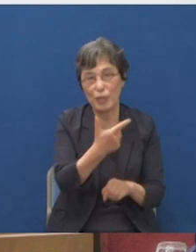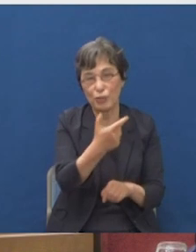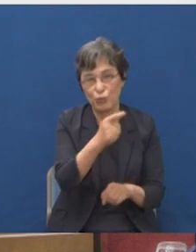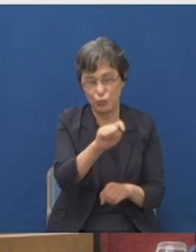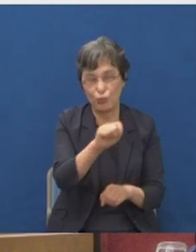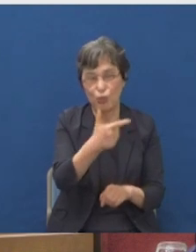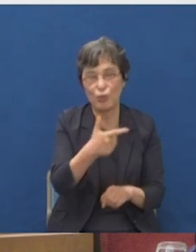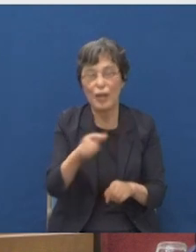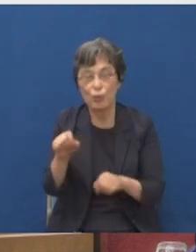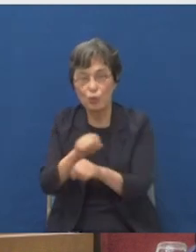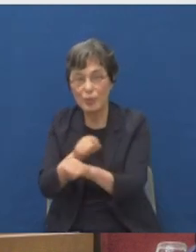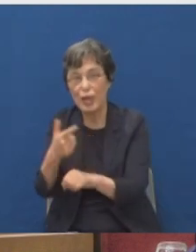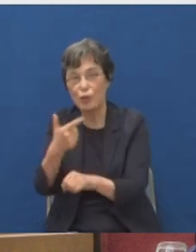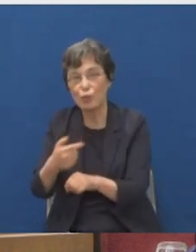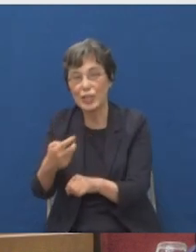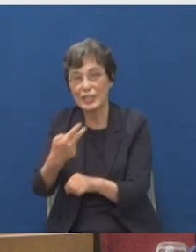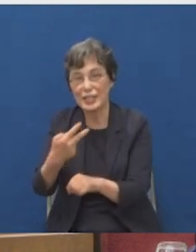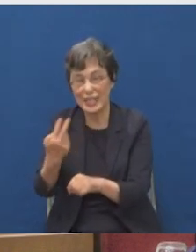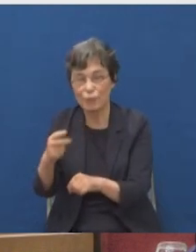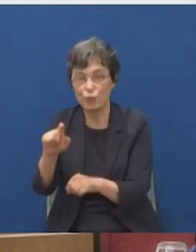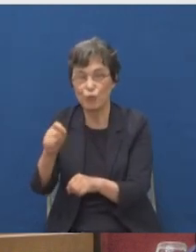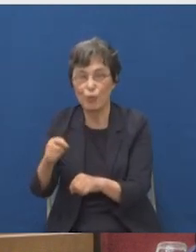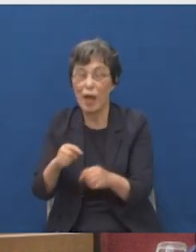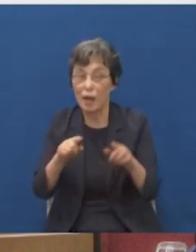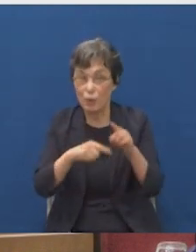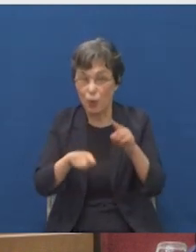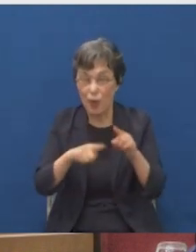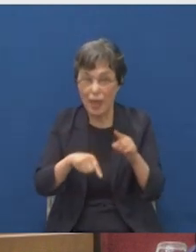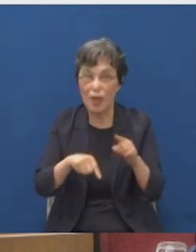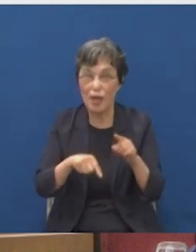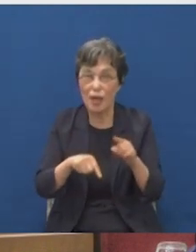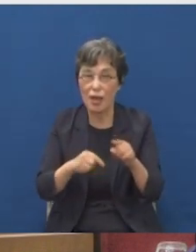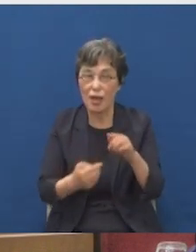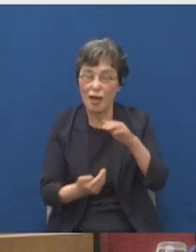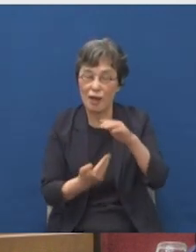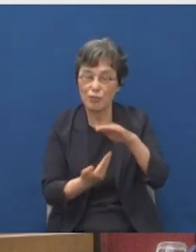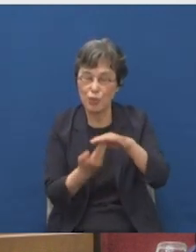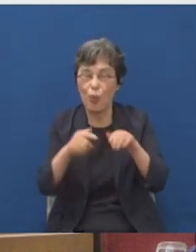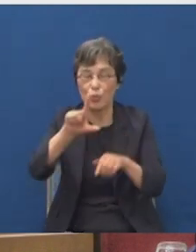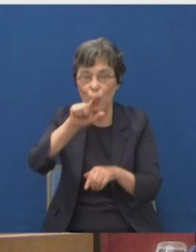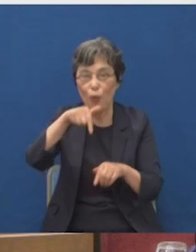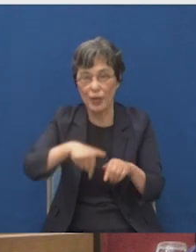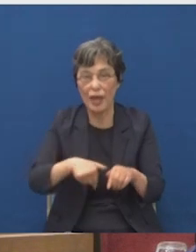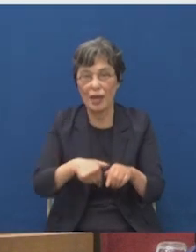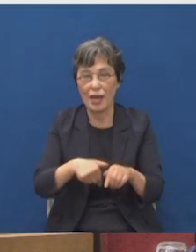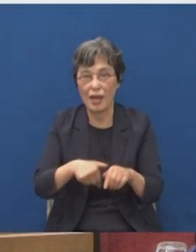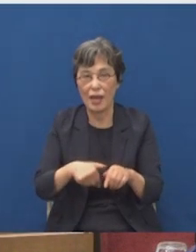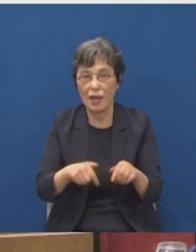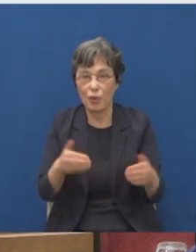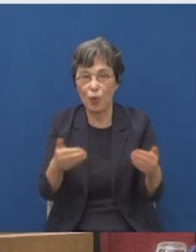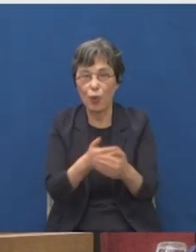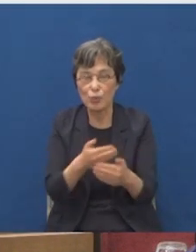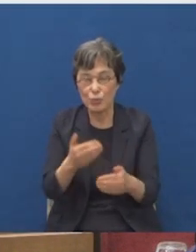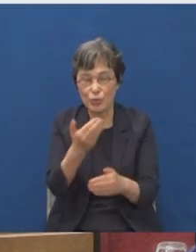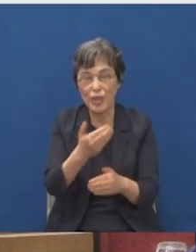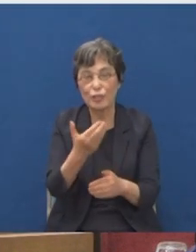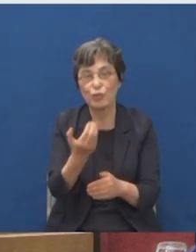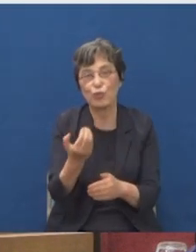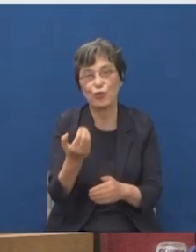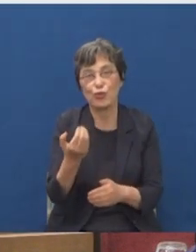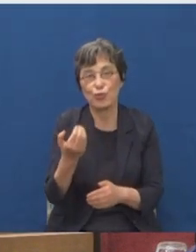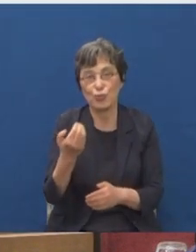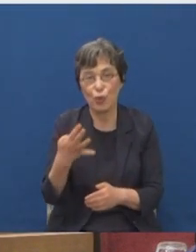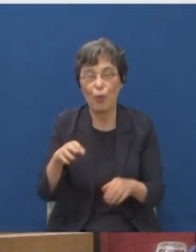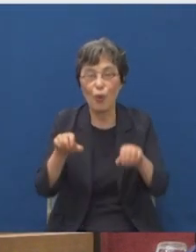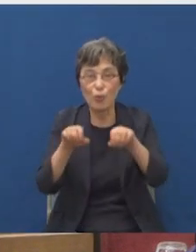特別会計6213億円、公営企業会計につきましては上下水道事業1529億円、交通事業994億